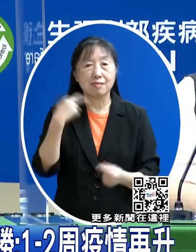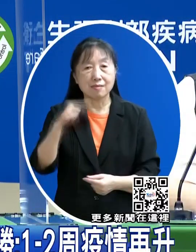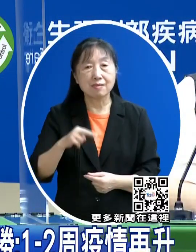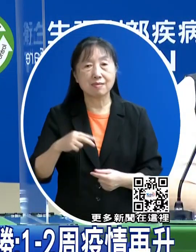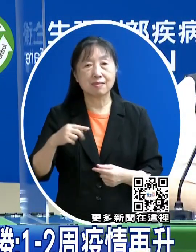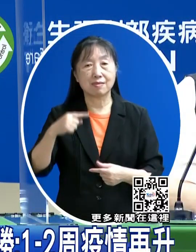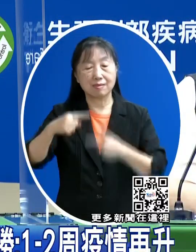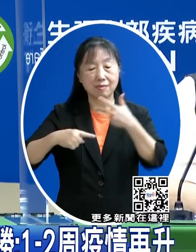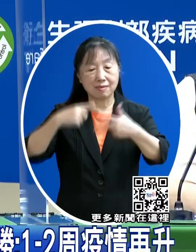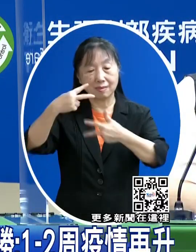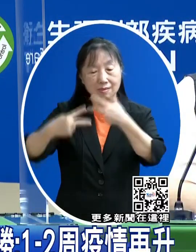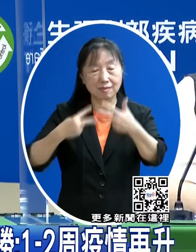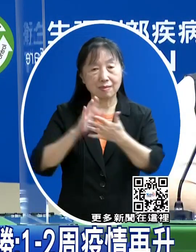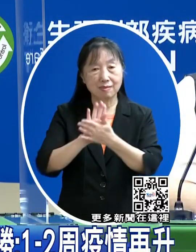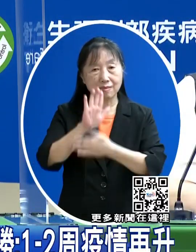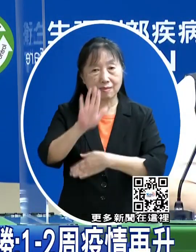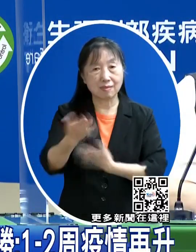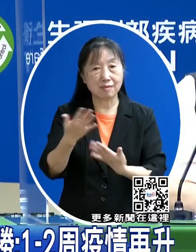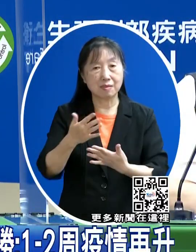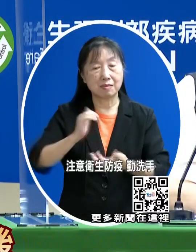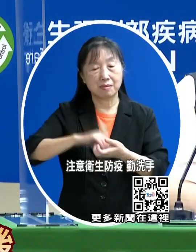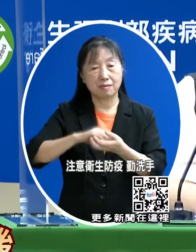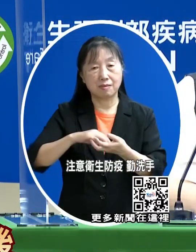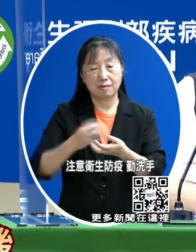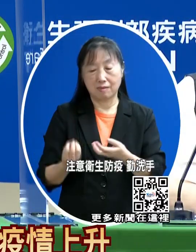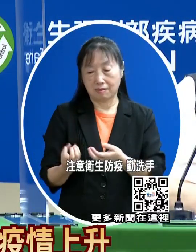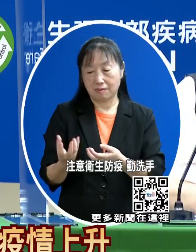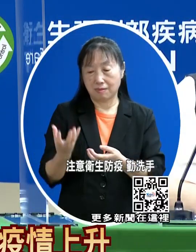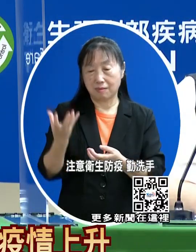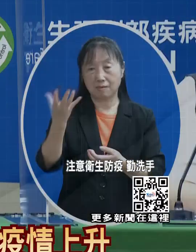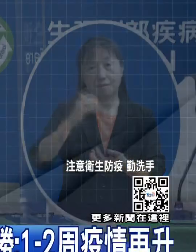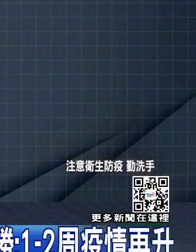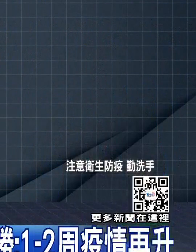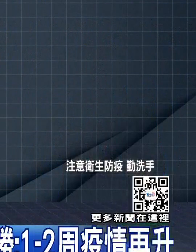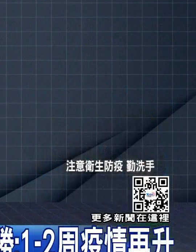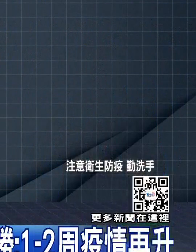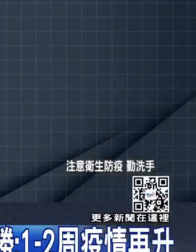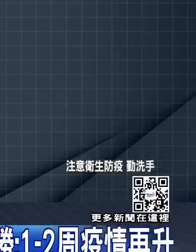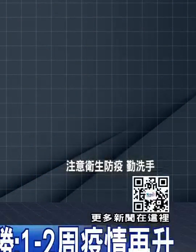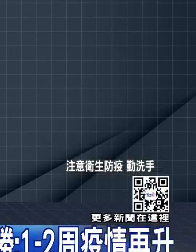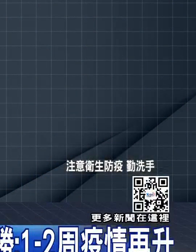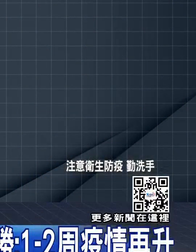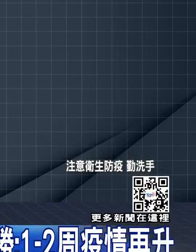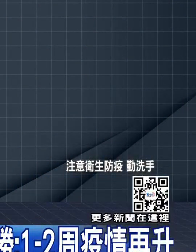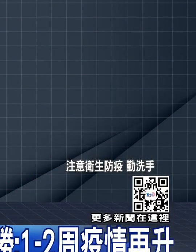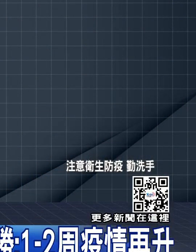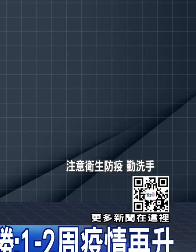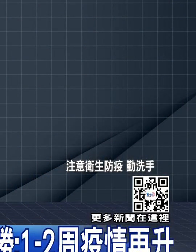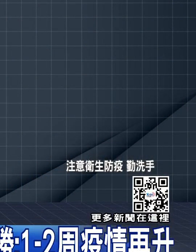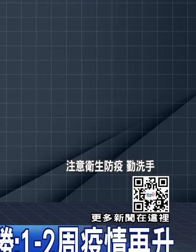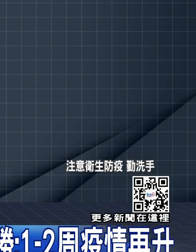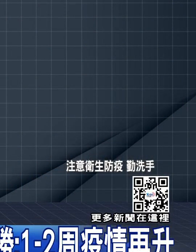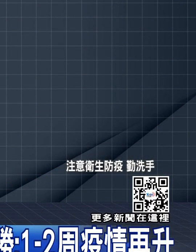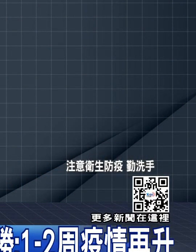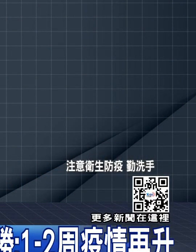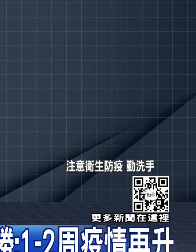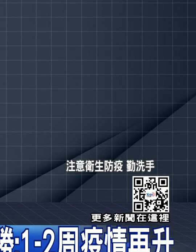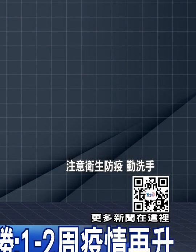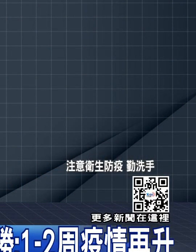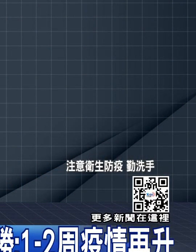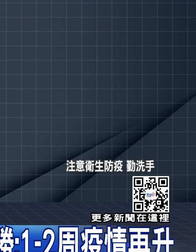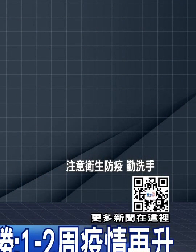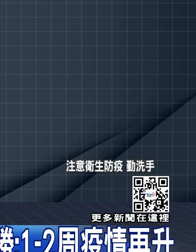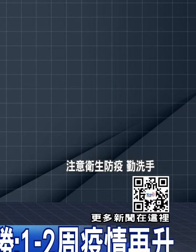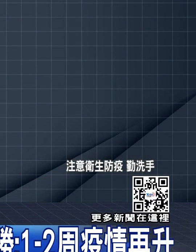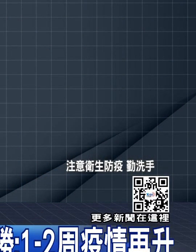1到2周之后，我想可能会有这个上升。 会这么说不是没原因，本土 BA.5 一口气多了9人，而且都集中在北部，台北